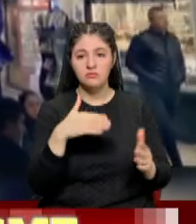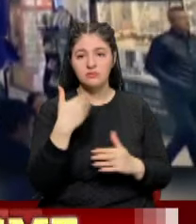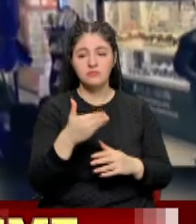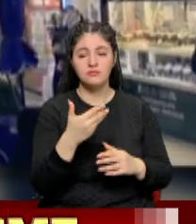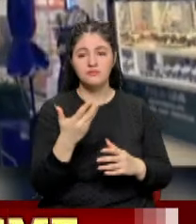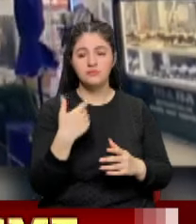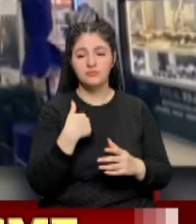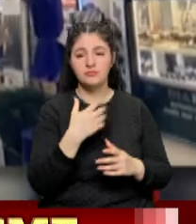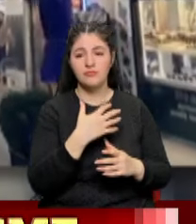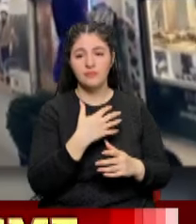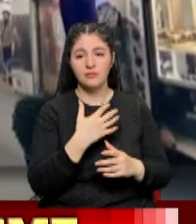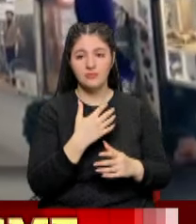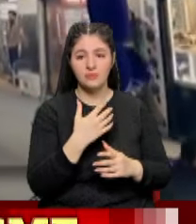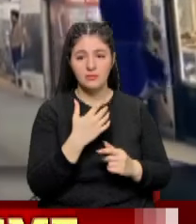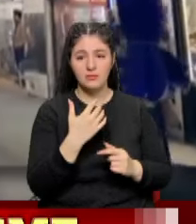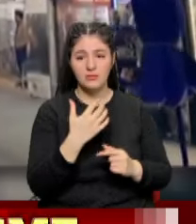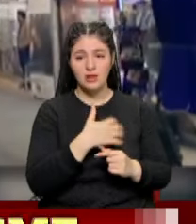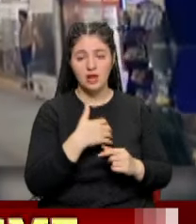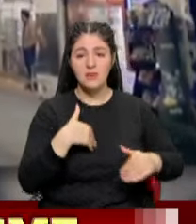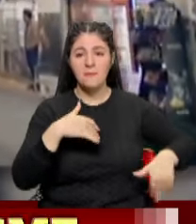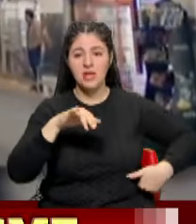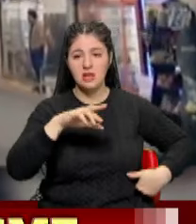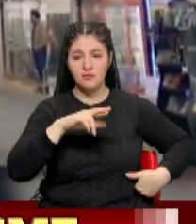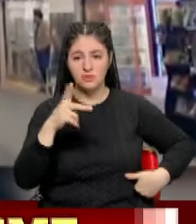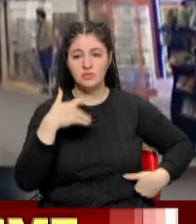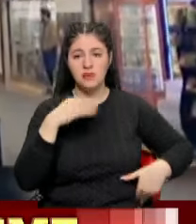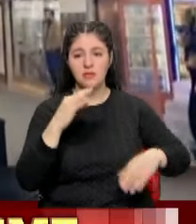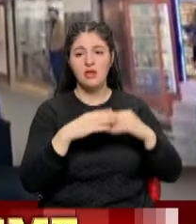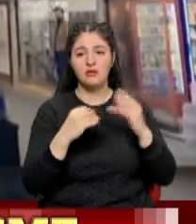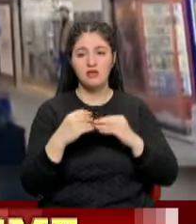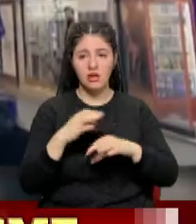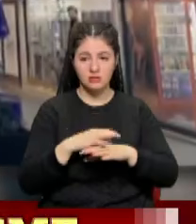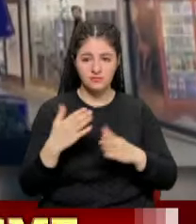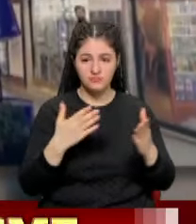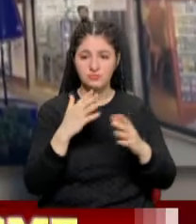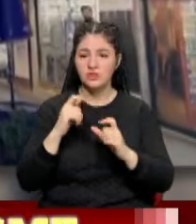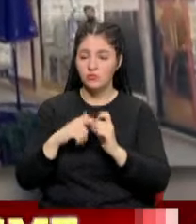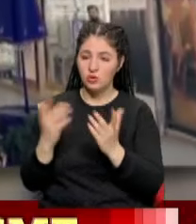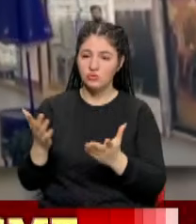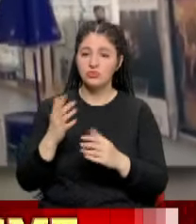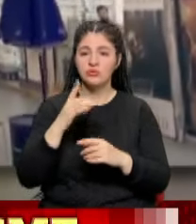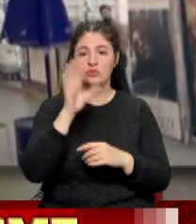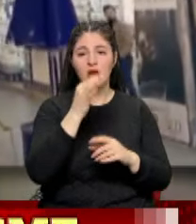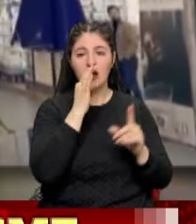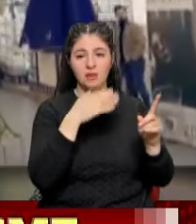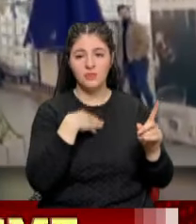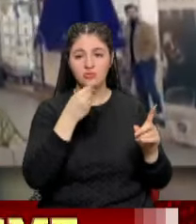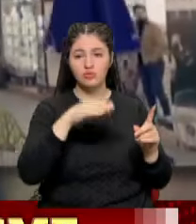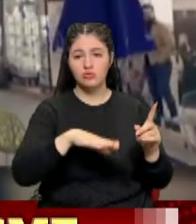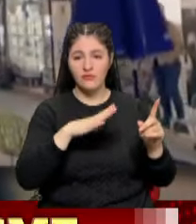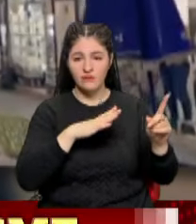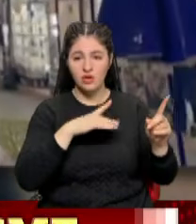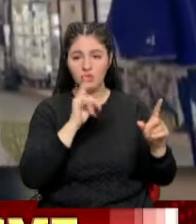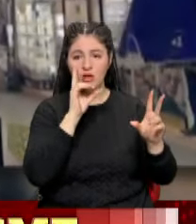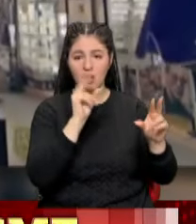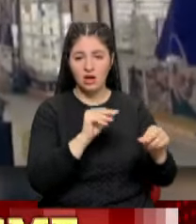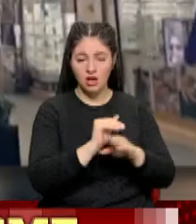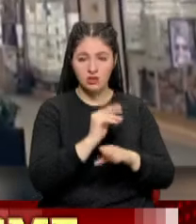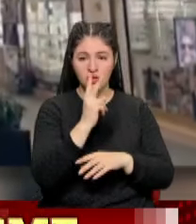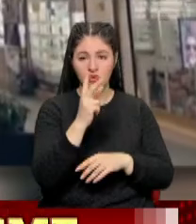biz, annem belini kırmıştı, biz hemen Adana'ya götürdük. Sonra Ankara'da benim çocuklarım var, orada